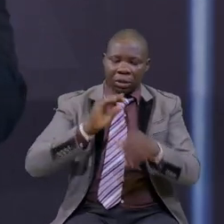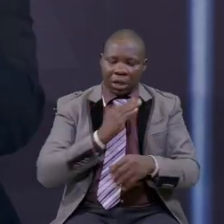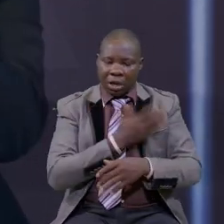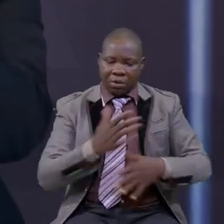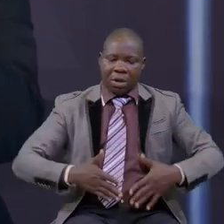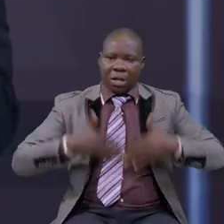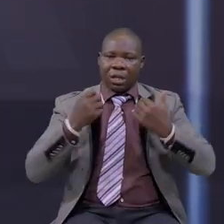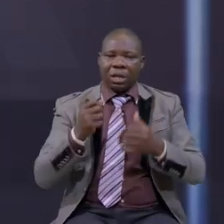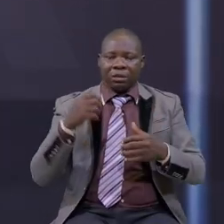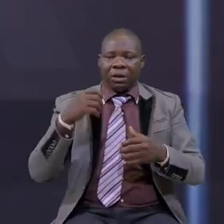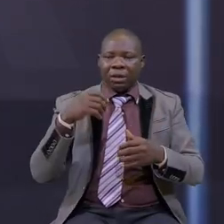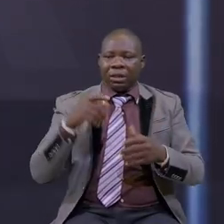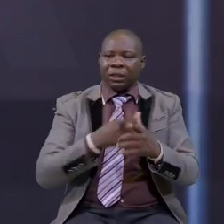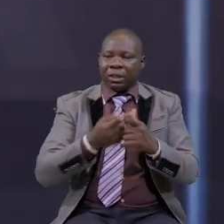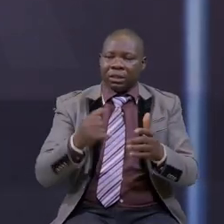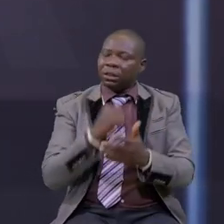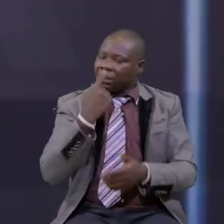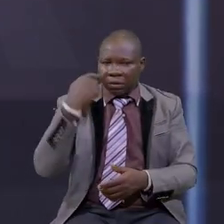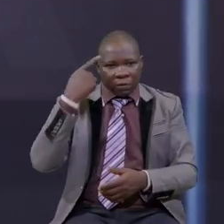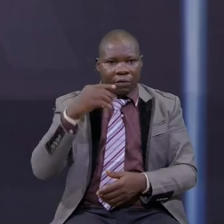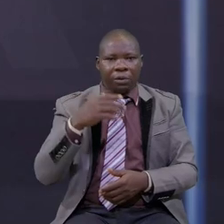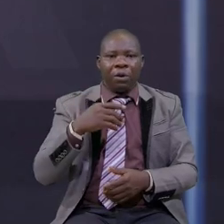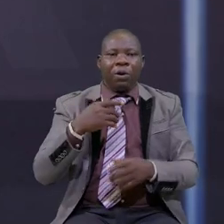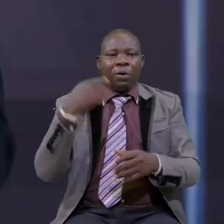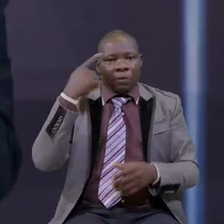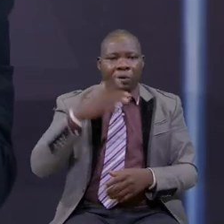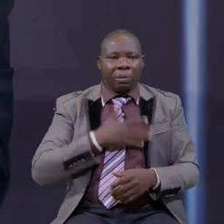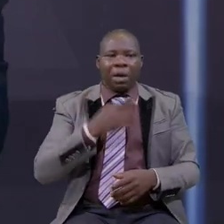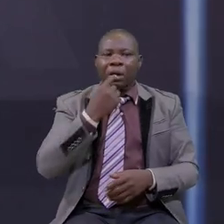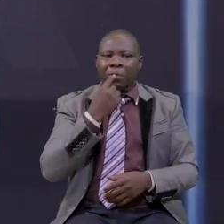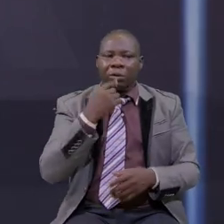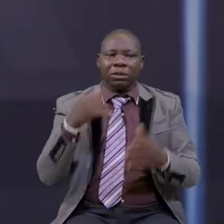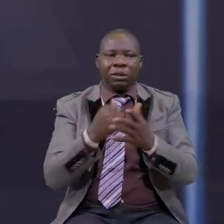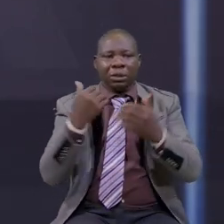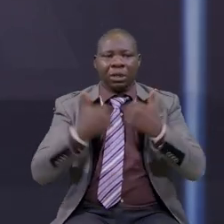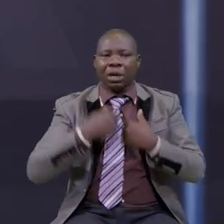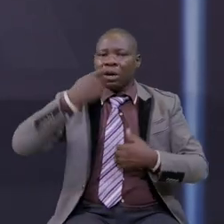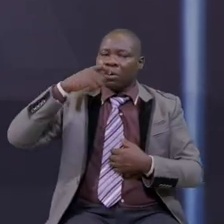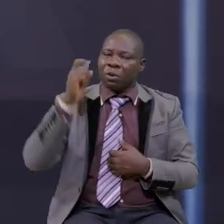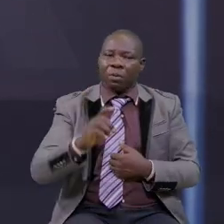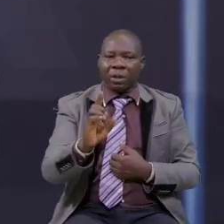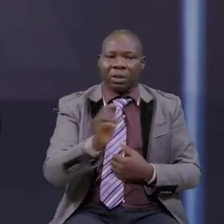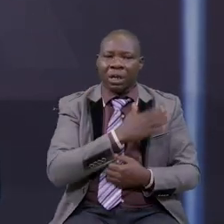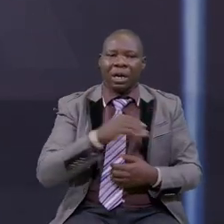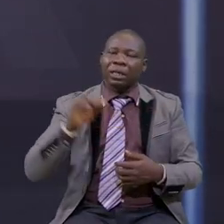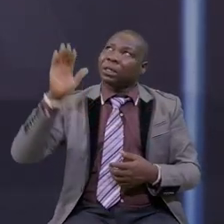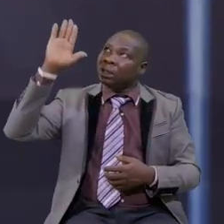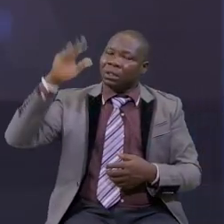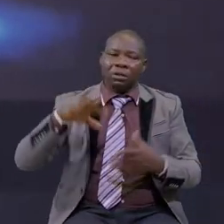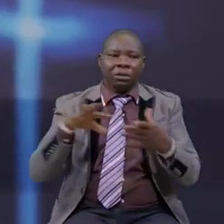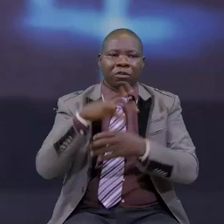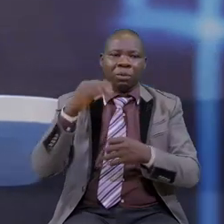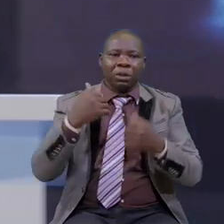Et ensuite, il dit, car sa bouche l'a ordonné. C'est son esprit qui les